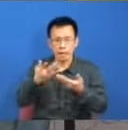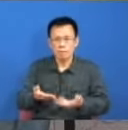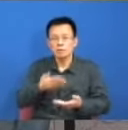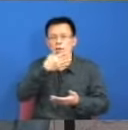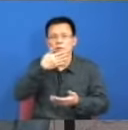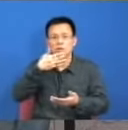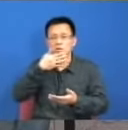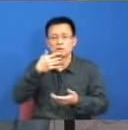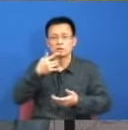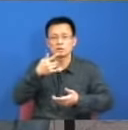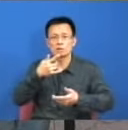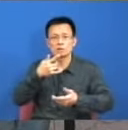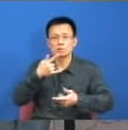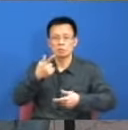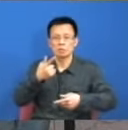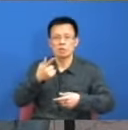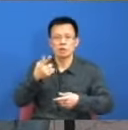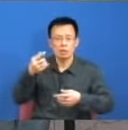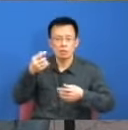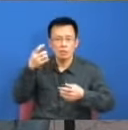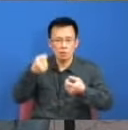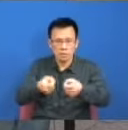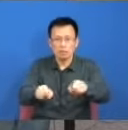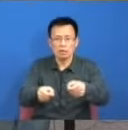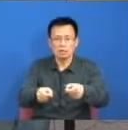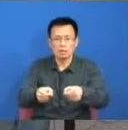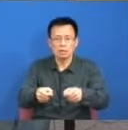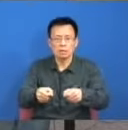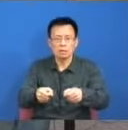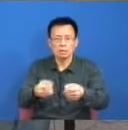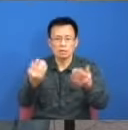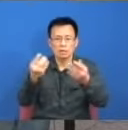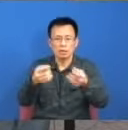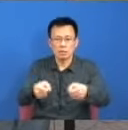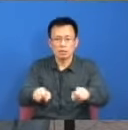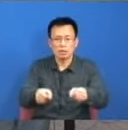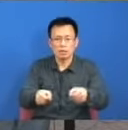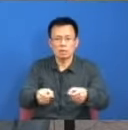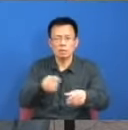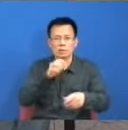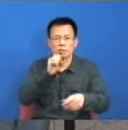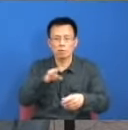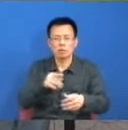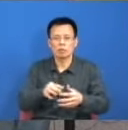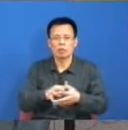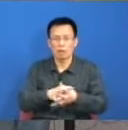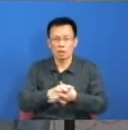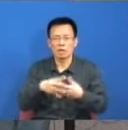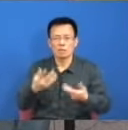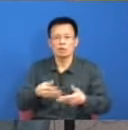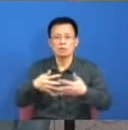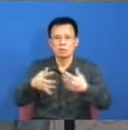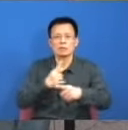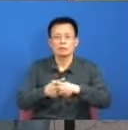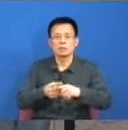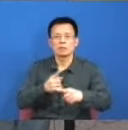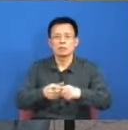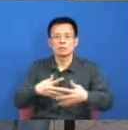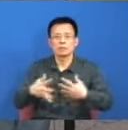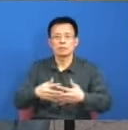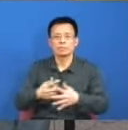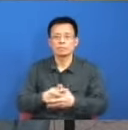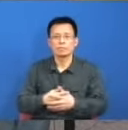啊，喺個千禧年代啊，阿周融啊。 千禧年代。 係啊。 呢個係事實嚟嘅。 係。 我唔